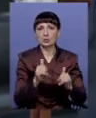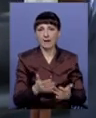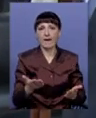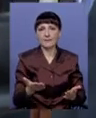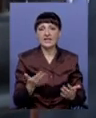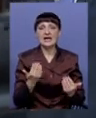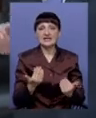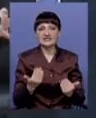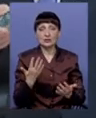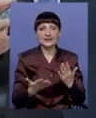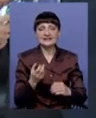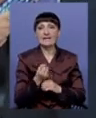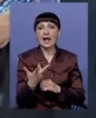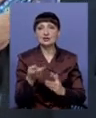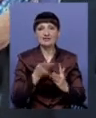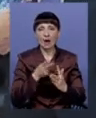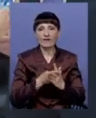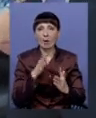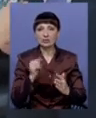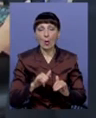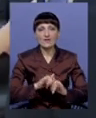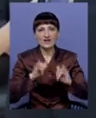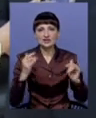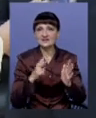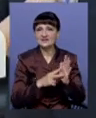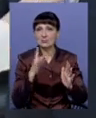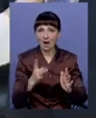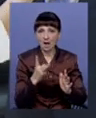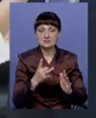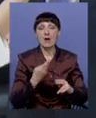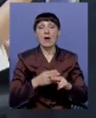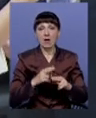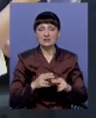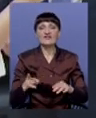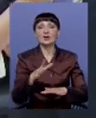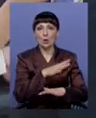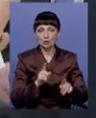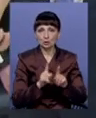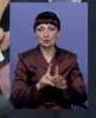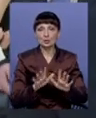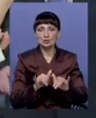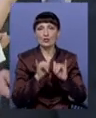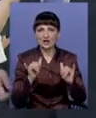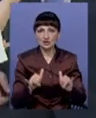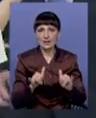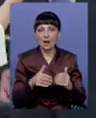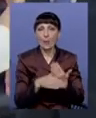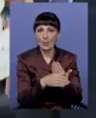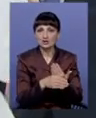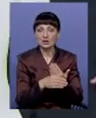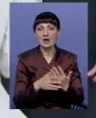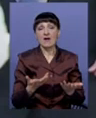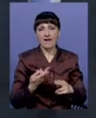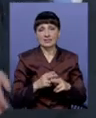если количество квот по стране в 7 раз увеличится, я думаю, что это и в регионах произойдет такой же рост. И это просто